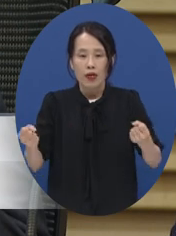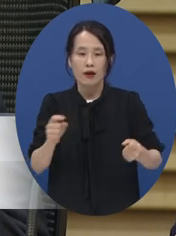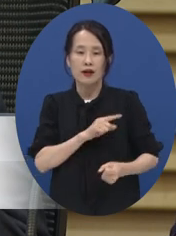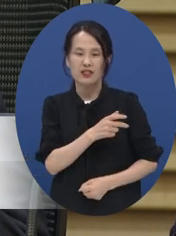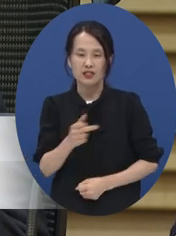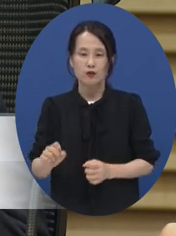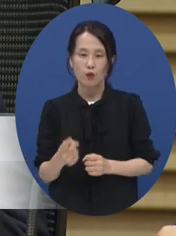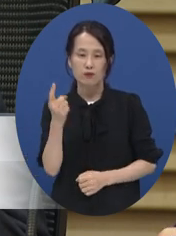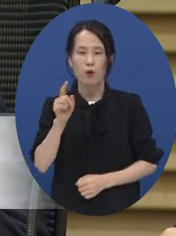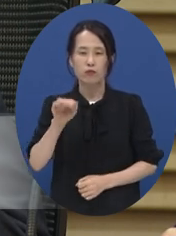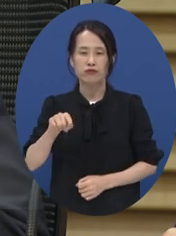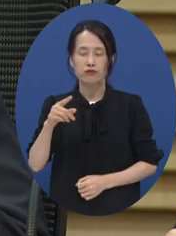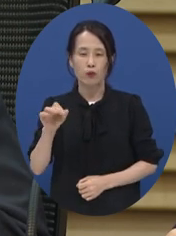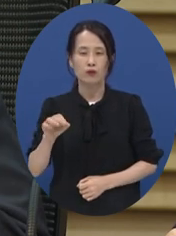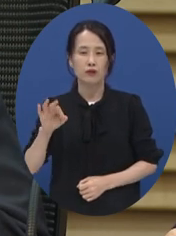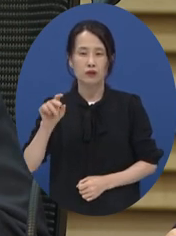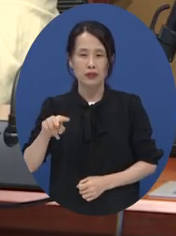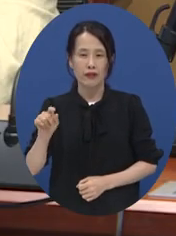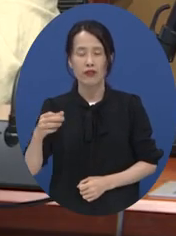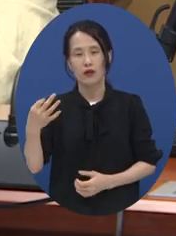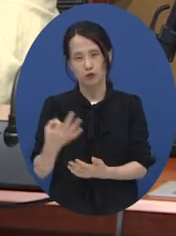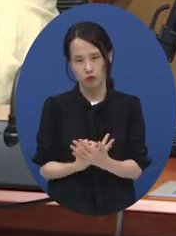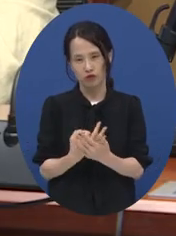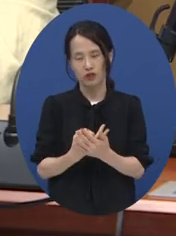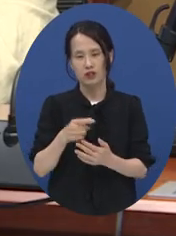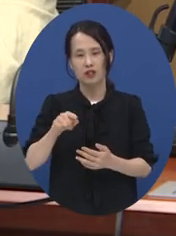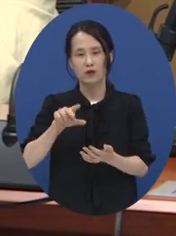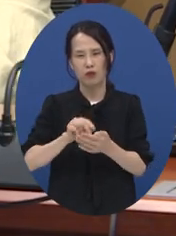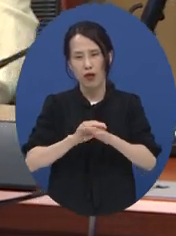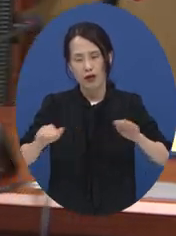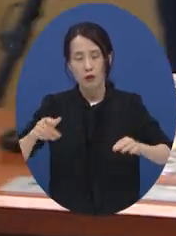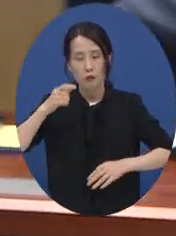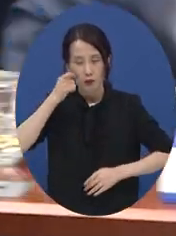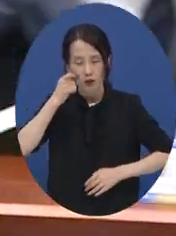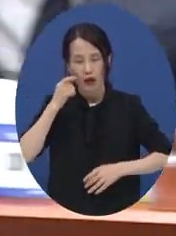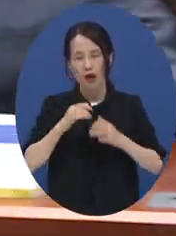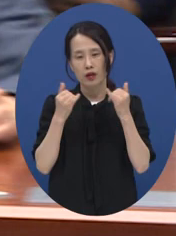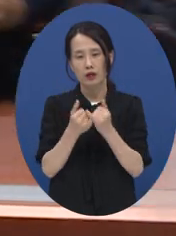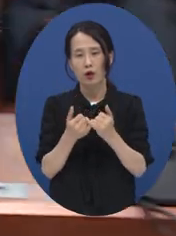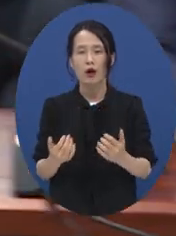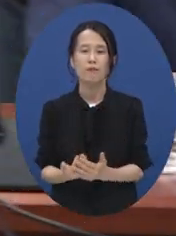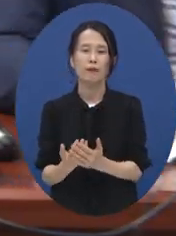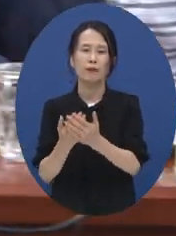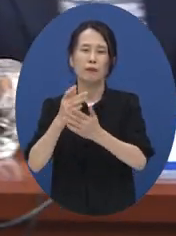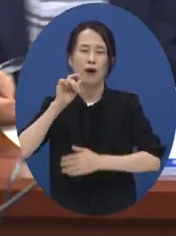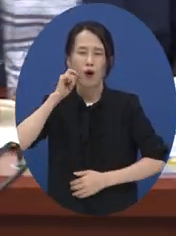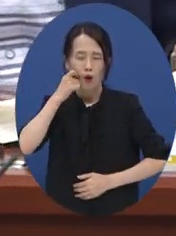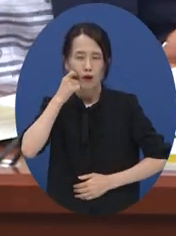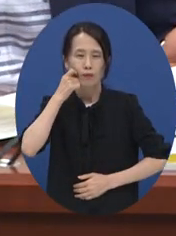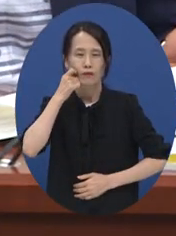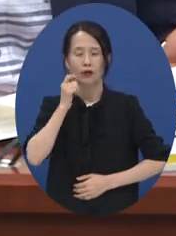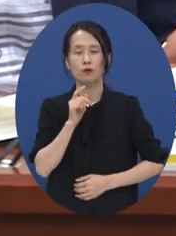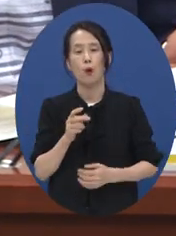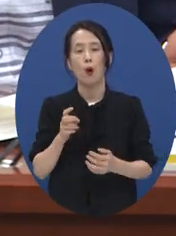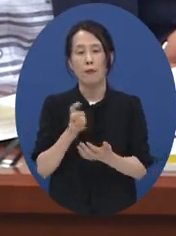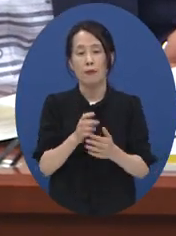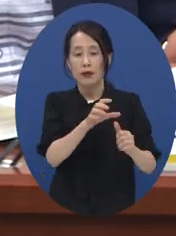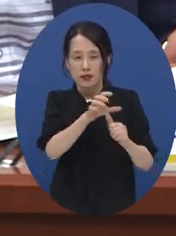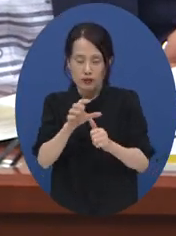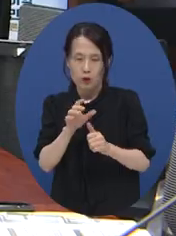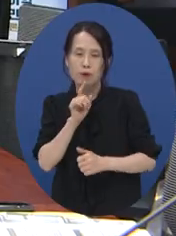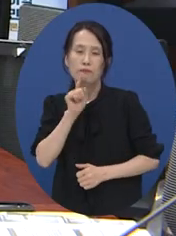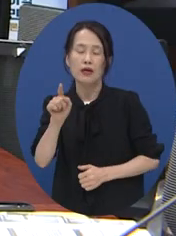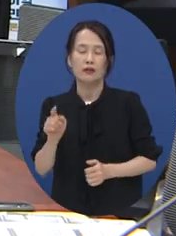가장 큰 원인은 부동산 불로소득이라며 이 문제를 해결하지 못하면 우리 사회가 다음 단계로 나아가기 힘들다고 제도 도입에